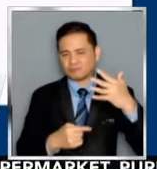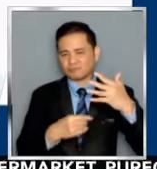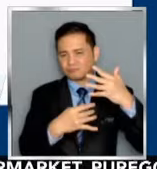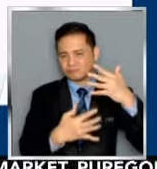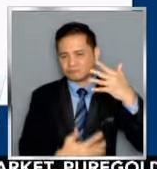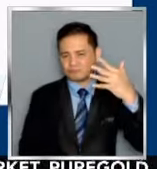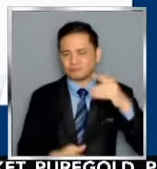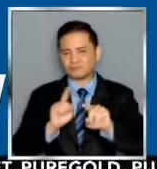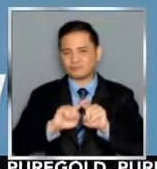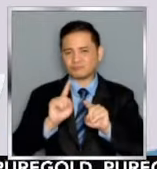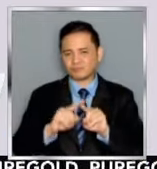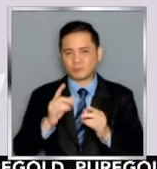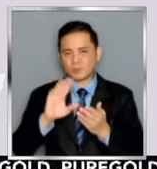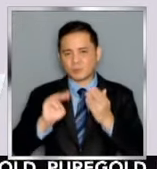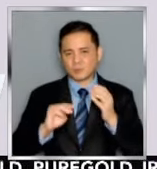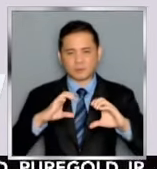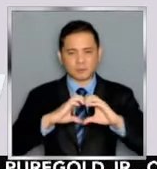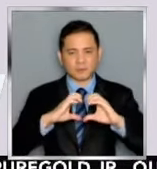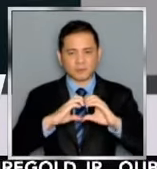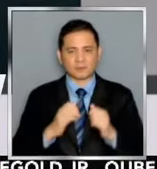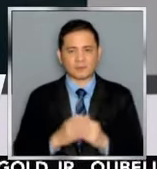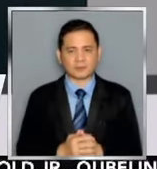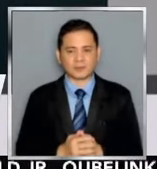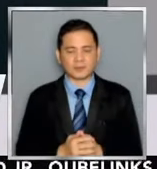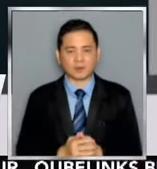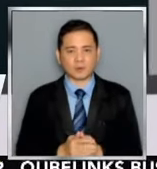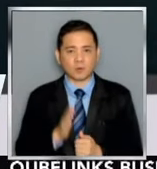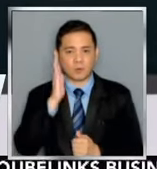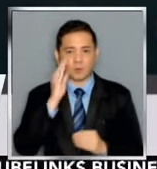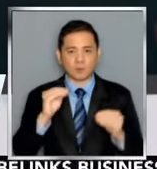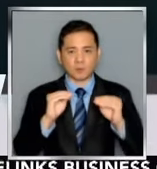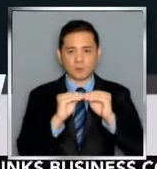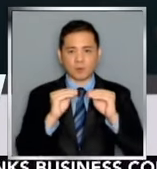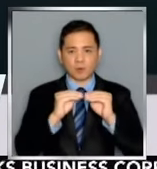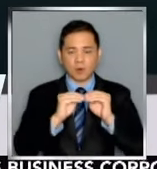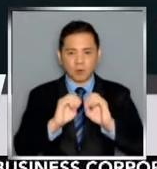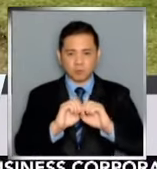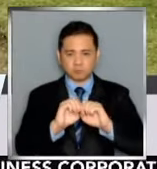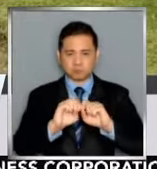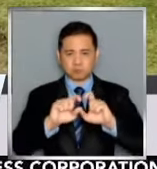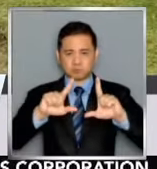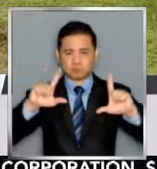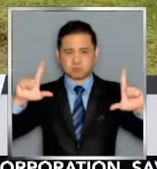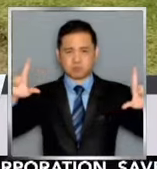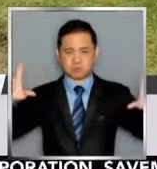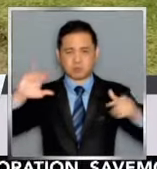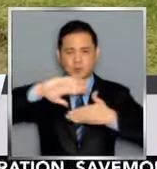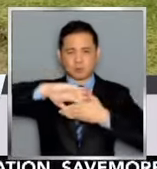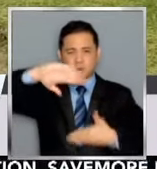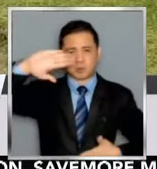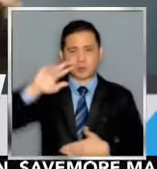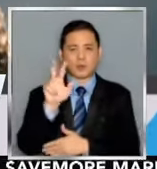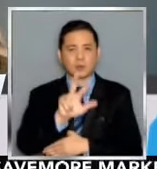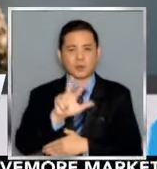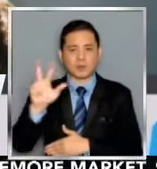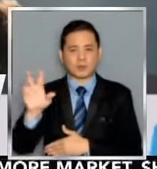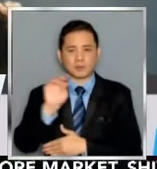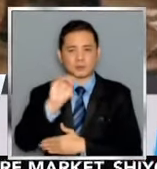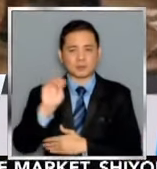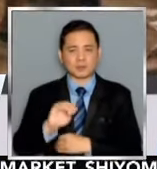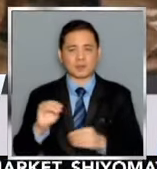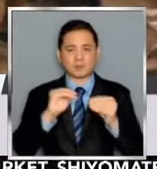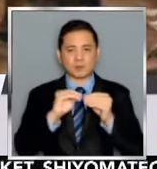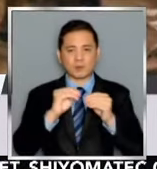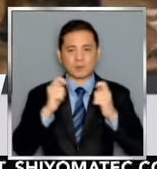Hits, literal na mas lalawak up to 33% wider kapag pinanood nyo na sa inyong mga flat TV